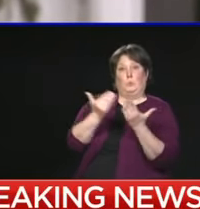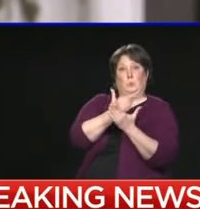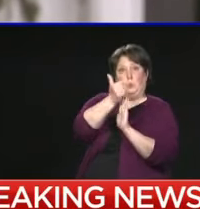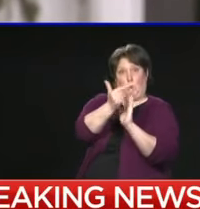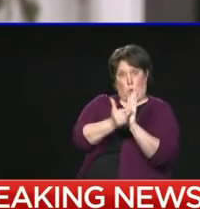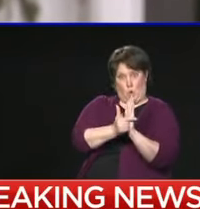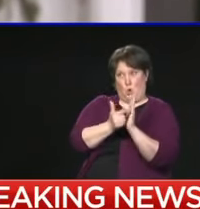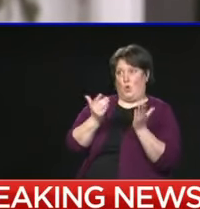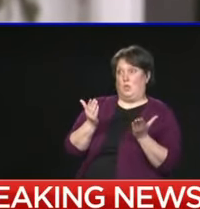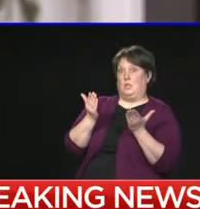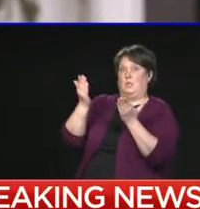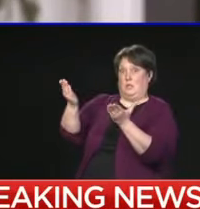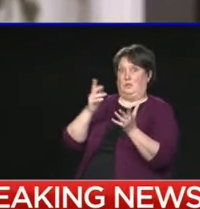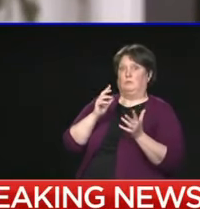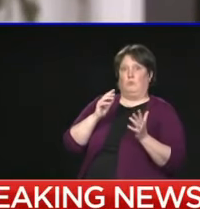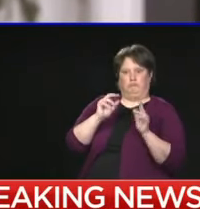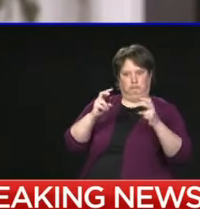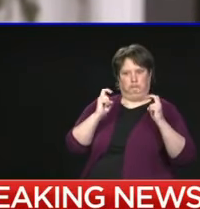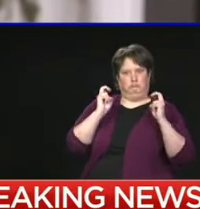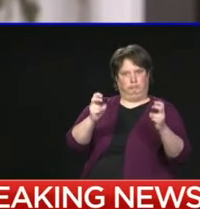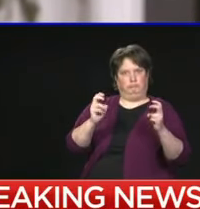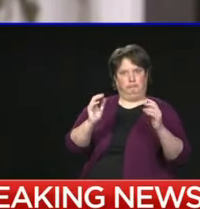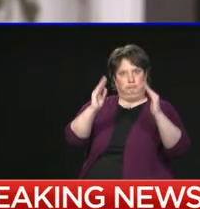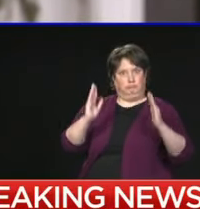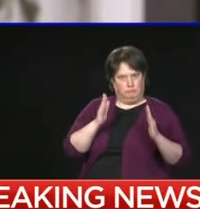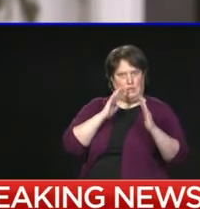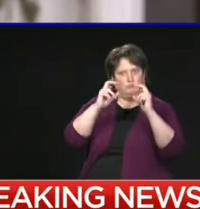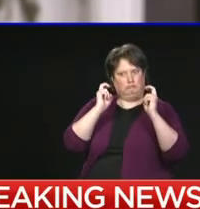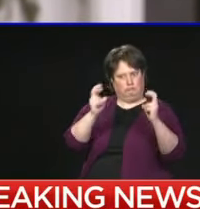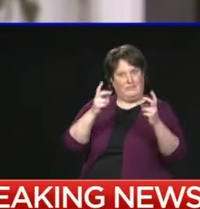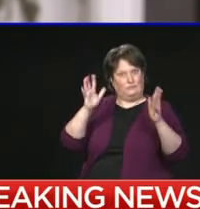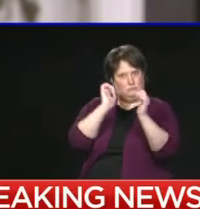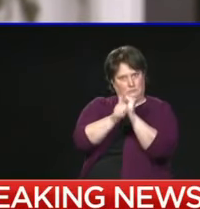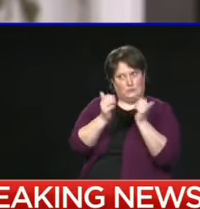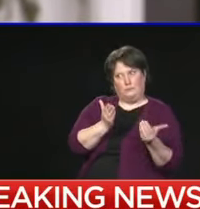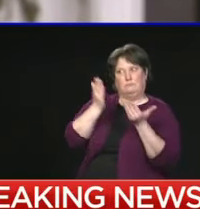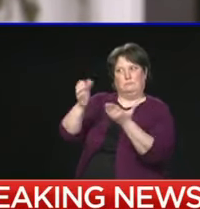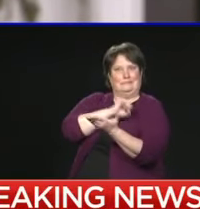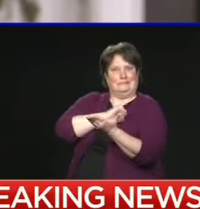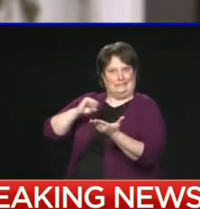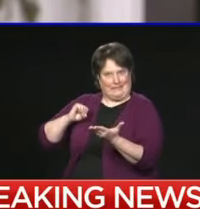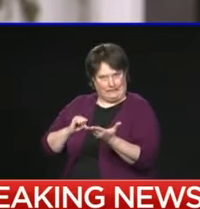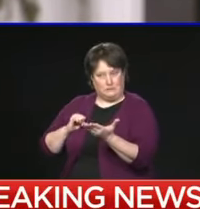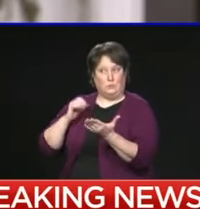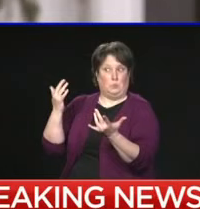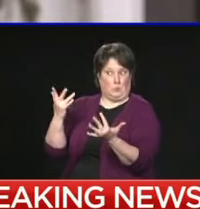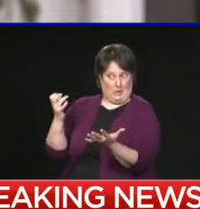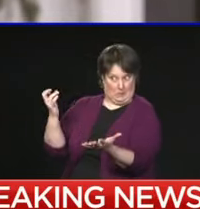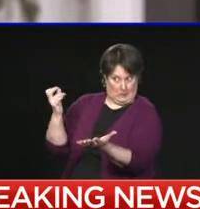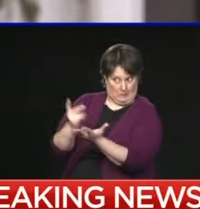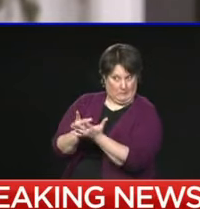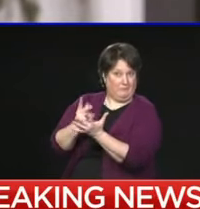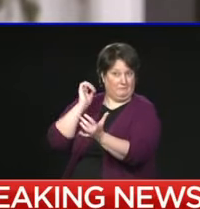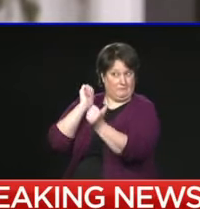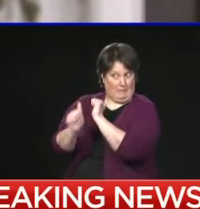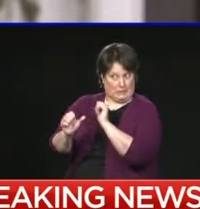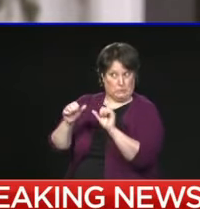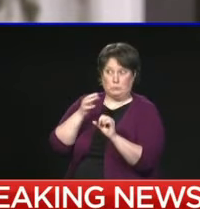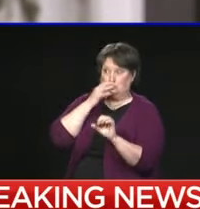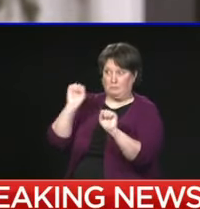faire rapidement pour qu'on puisse aider les Canadiens dès que possible. On aura plus de détails pour vous cette semaine et d'autres mesures